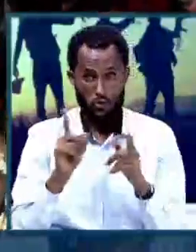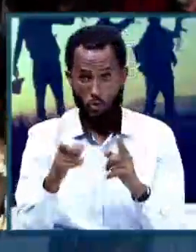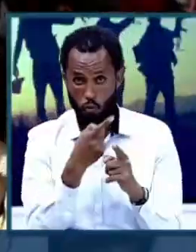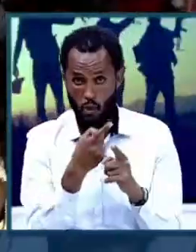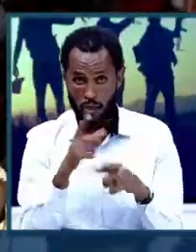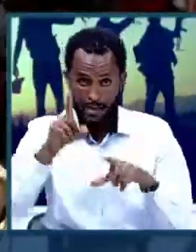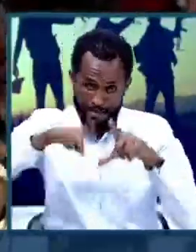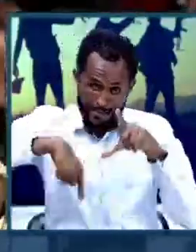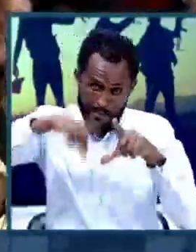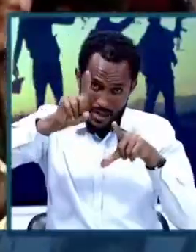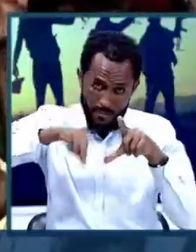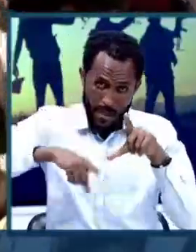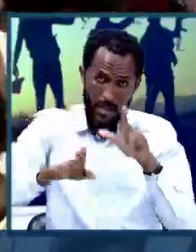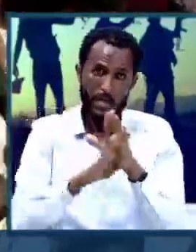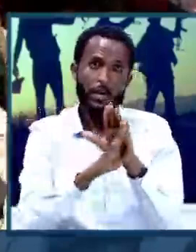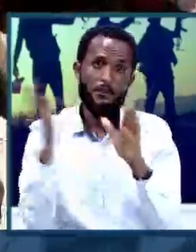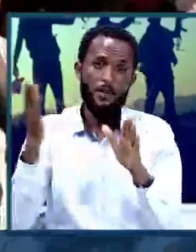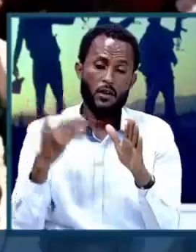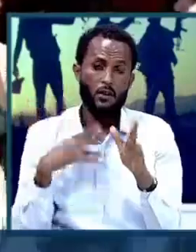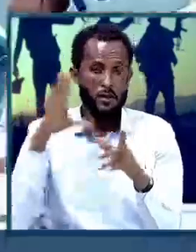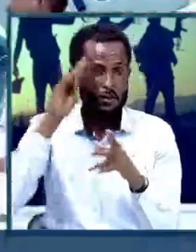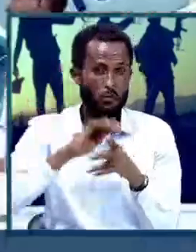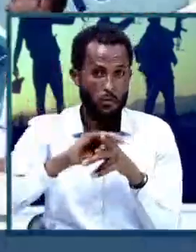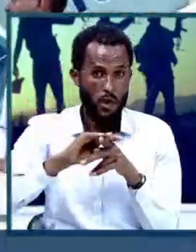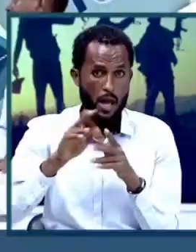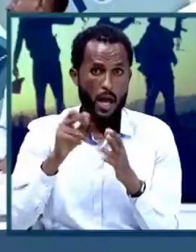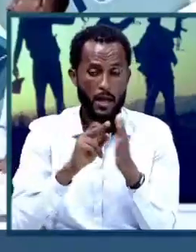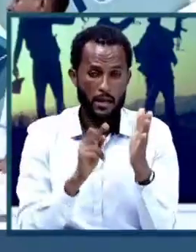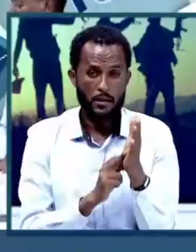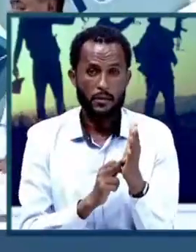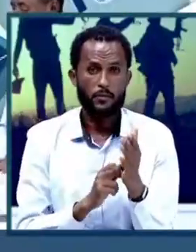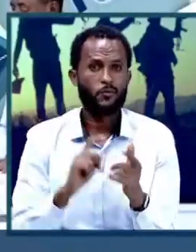ኮሪደር ክኽፈት ኣለዎ ኢሎም እቶም ሰሙያ ሕጊ እንኳን ዶ